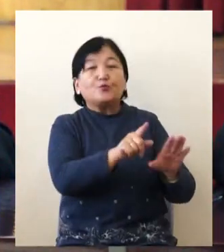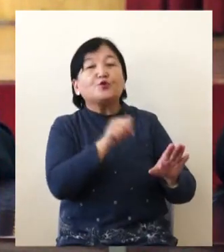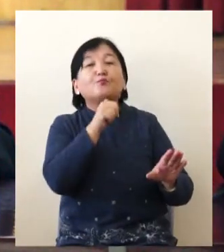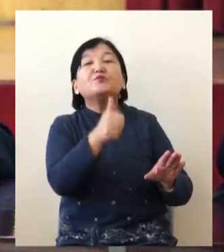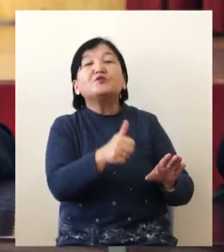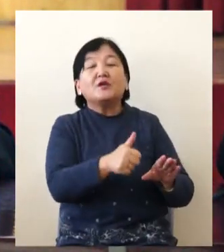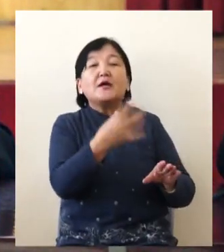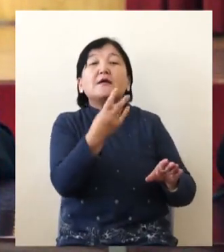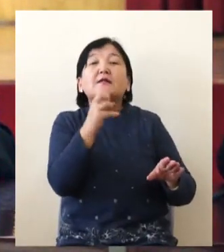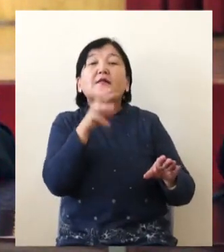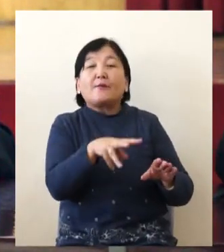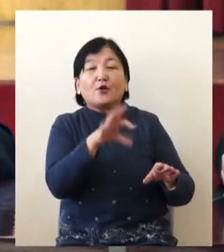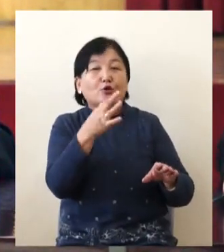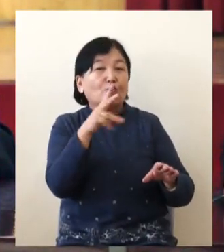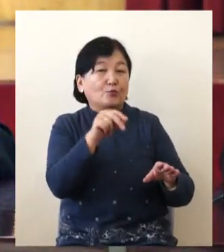болсон.